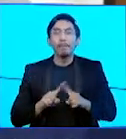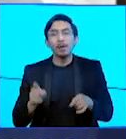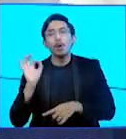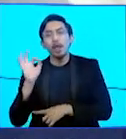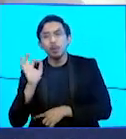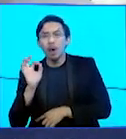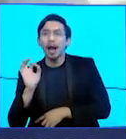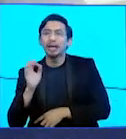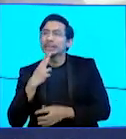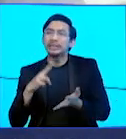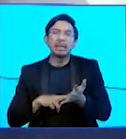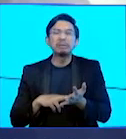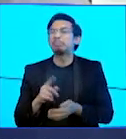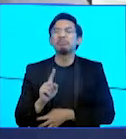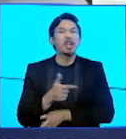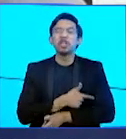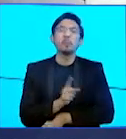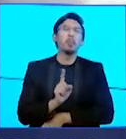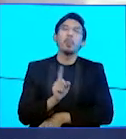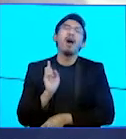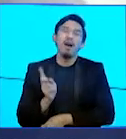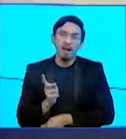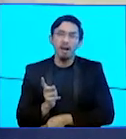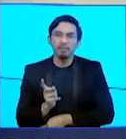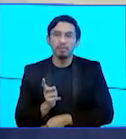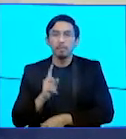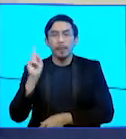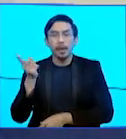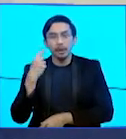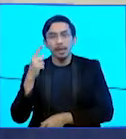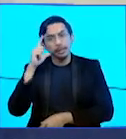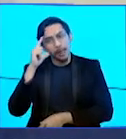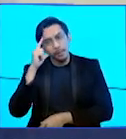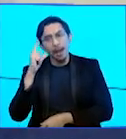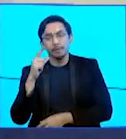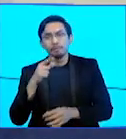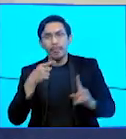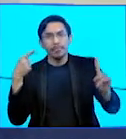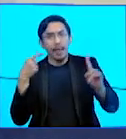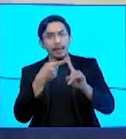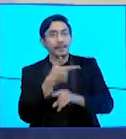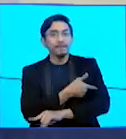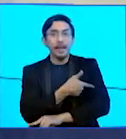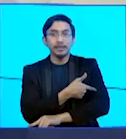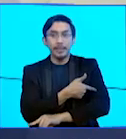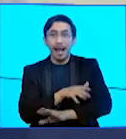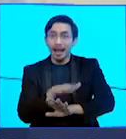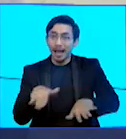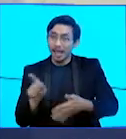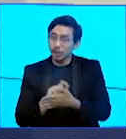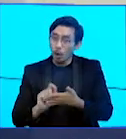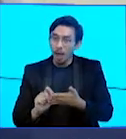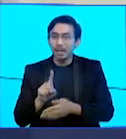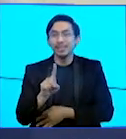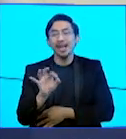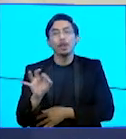putra-putrinya mendapatkan vaksinasi. Pemkab Sleman menargetkan vaksinasi di kalangan pelajar mencapai 100% seiring dengan diberlakukannya